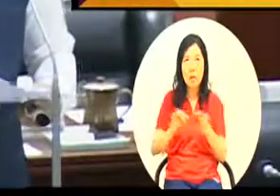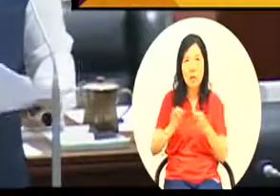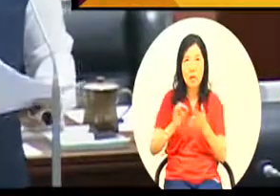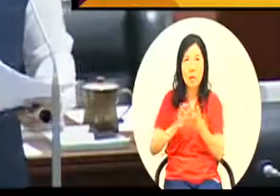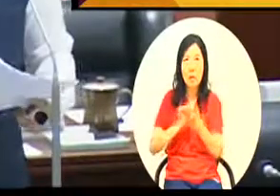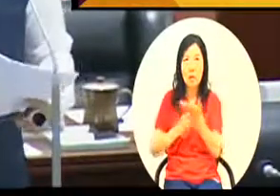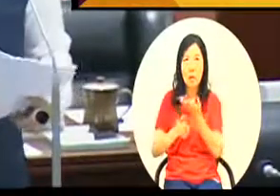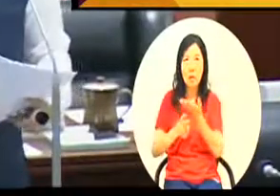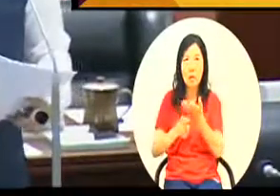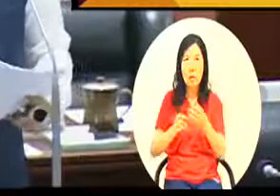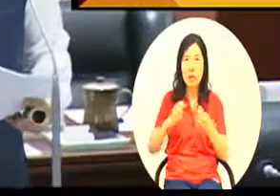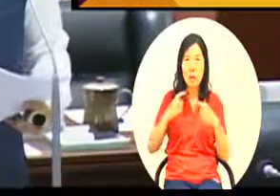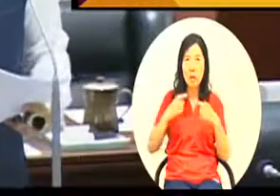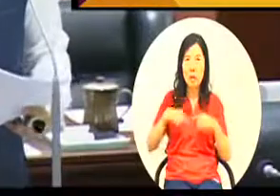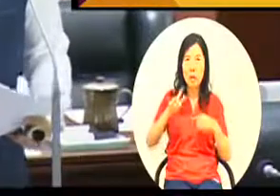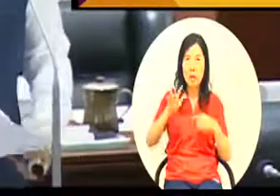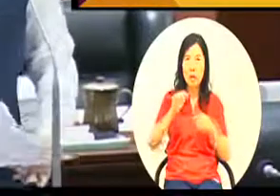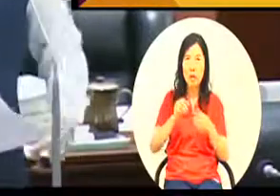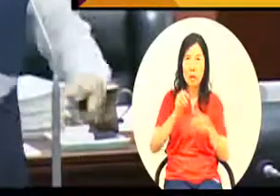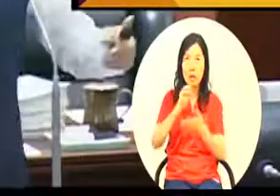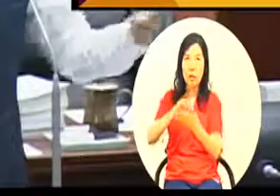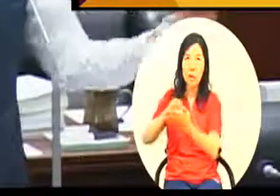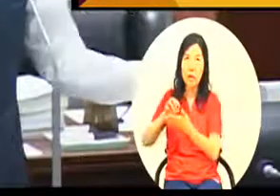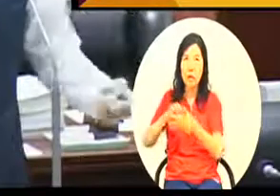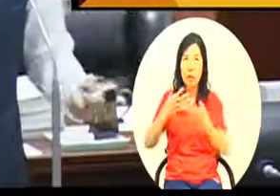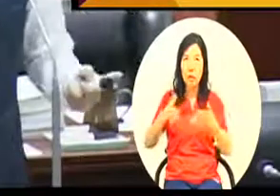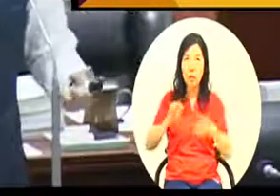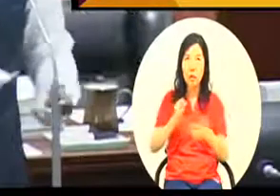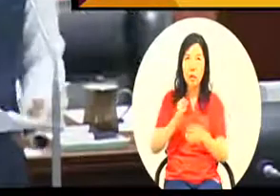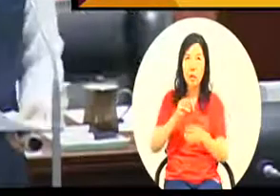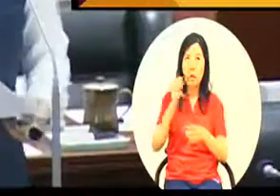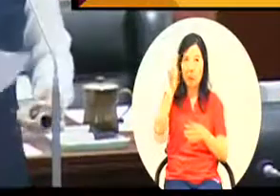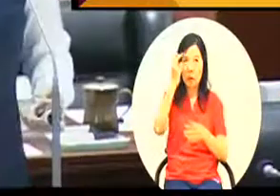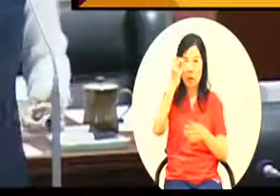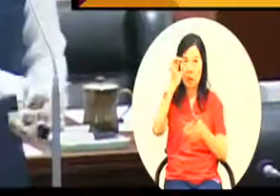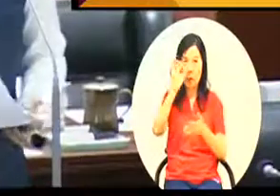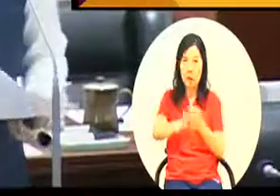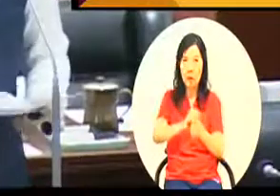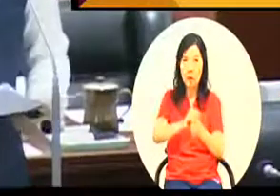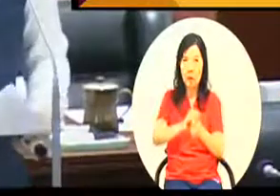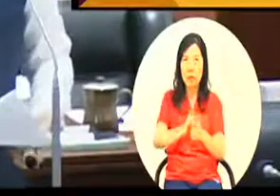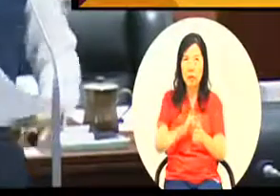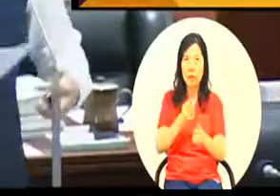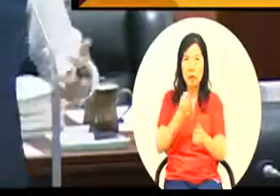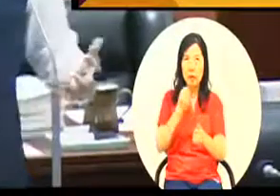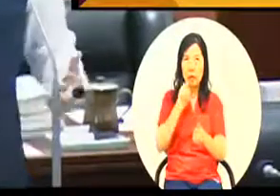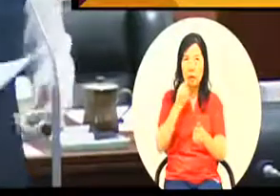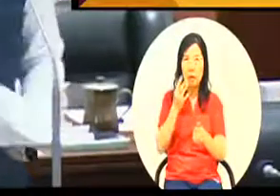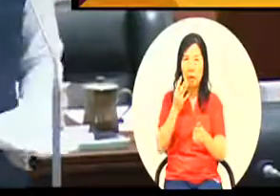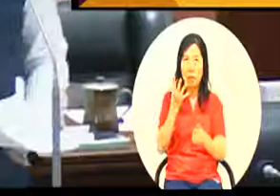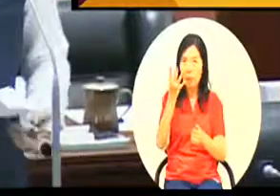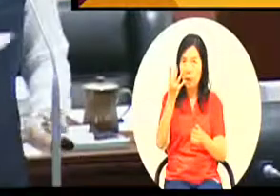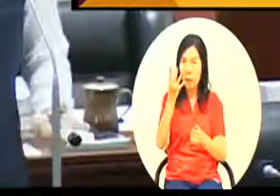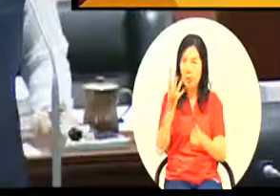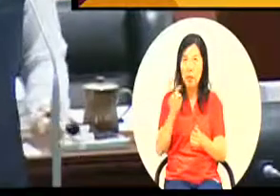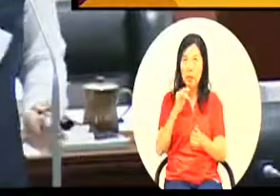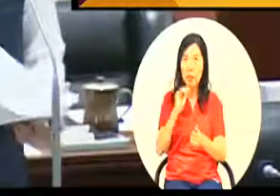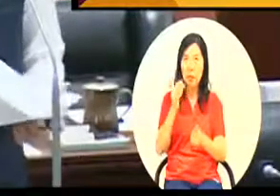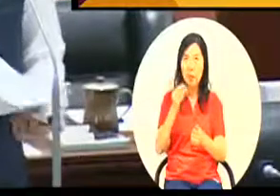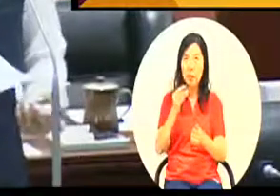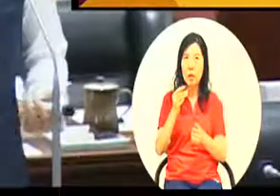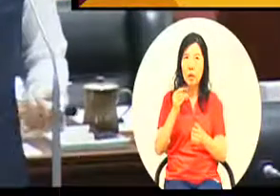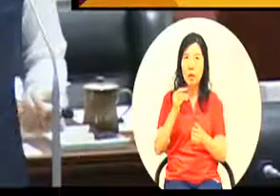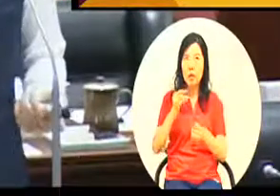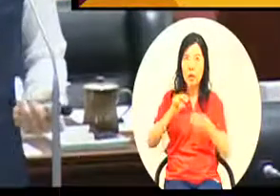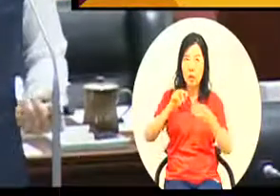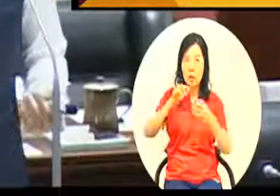律师办过很多意图贩卖持有的状况是，他被查获的时候至少数量是很多，而且。 有夹链